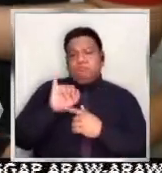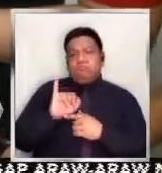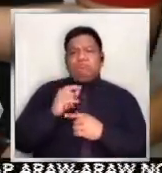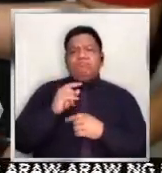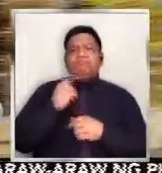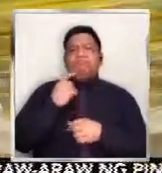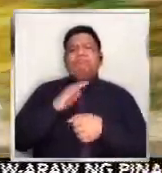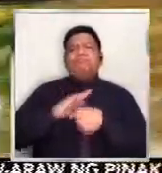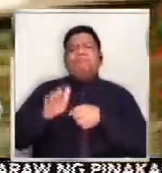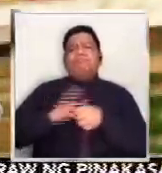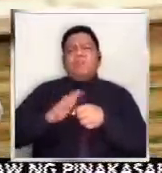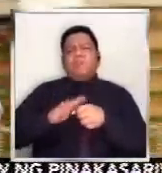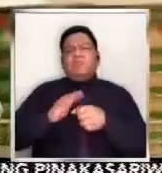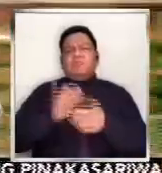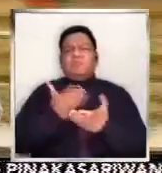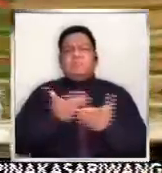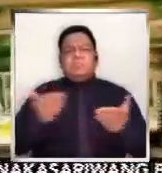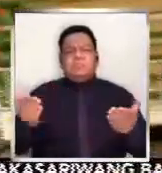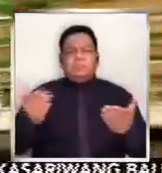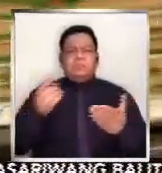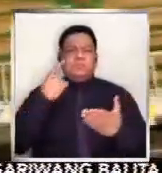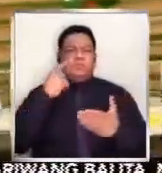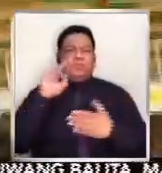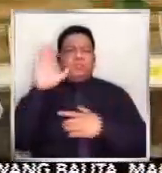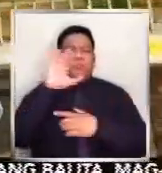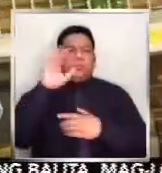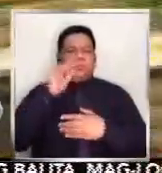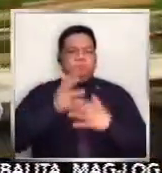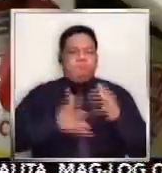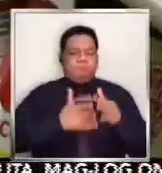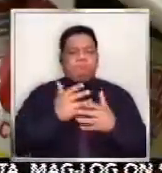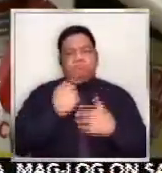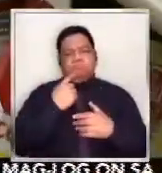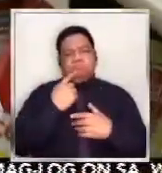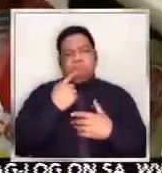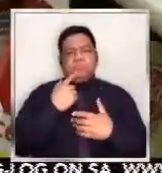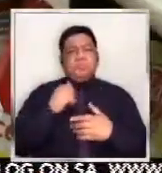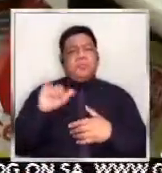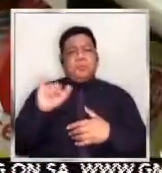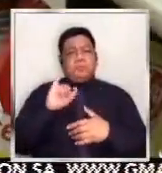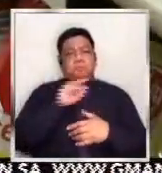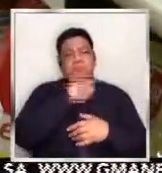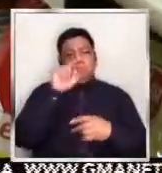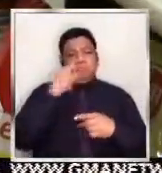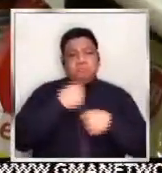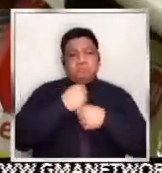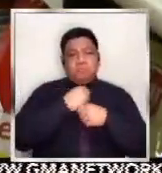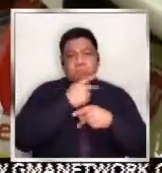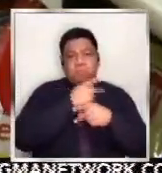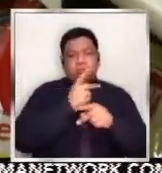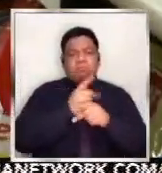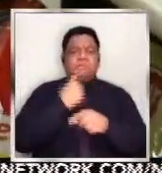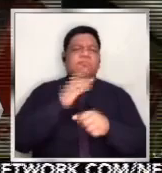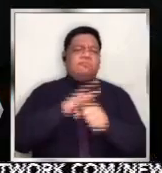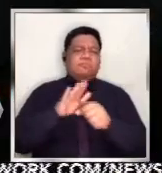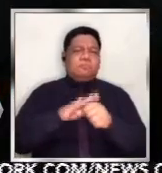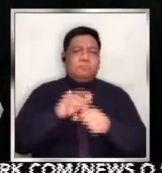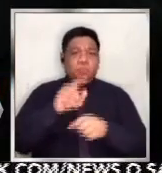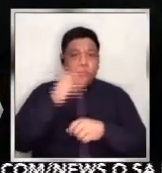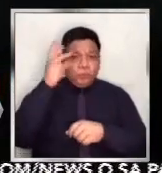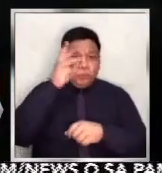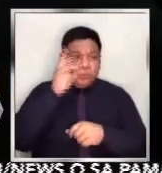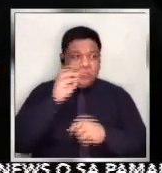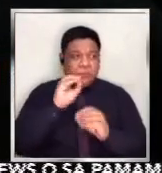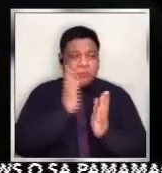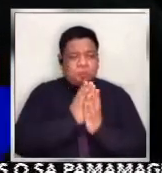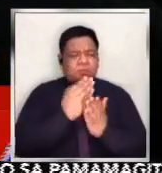produkto. Ito rin ang siniguro ng mga supermarket operators sa bansa, kaya wala raw dapat ipag-alala kung wala pang budget sa ngayon. There's an